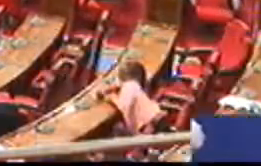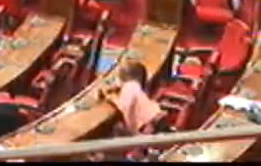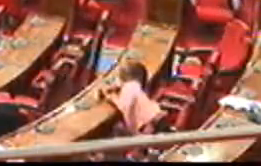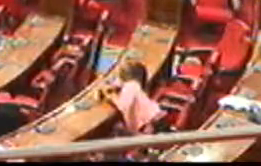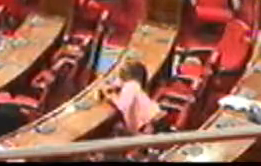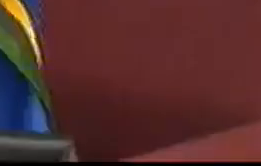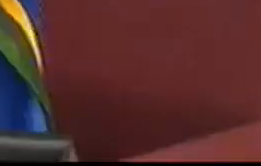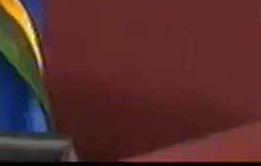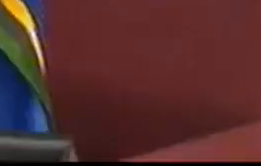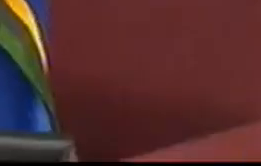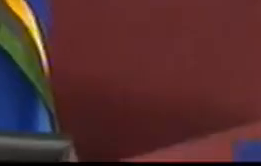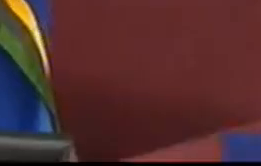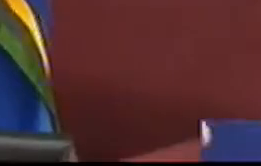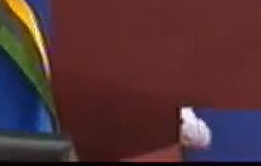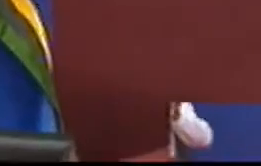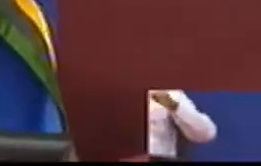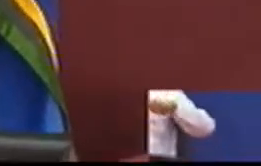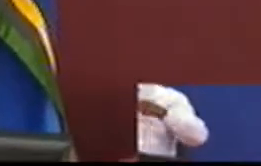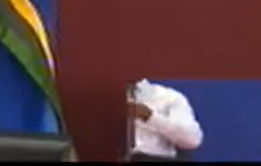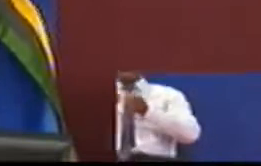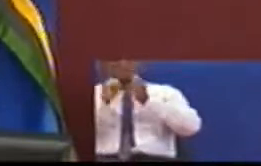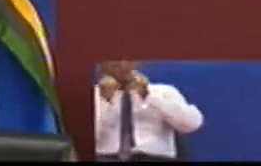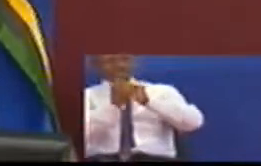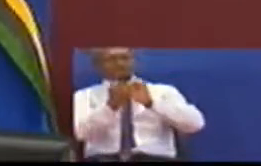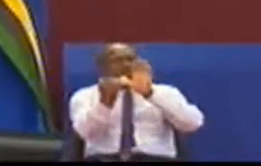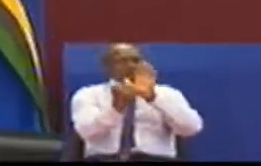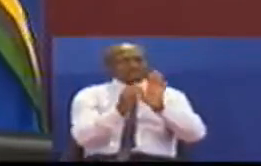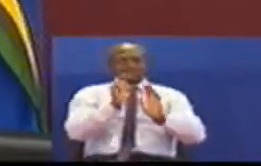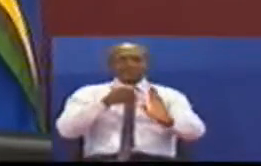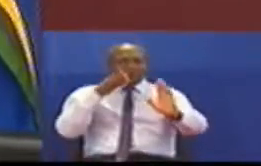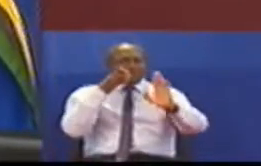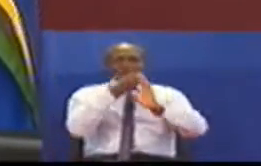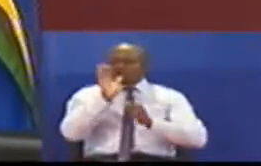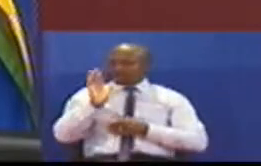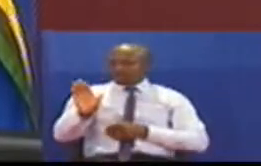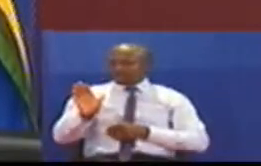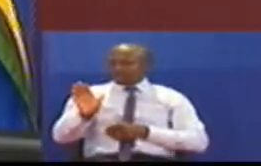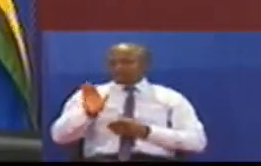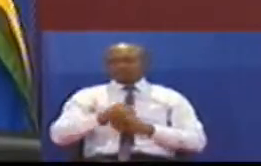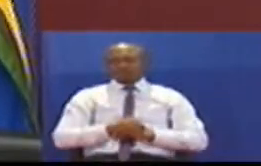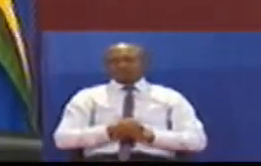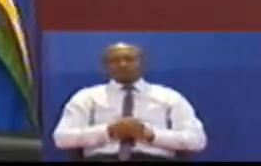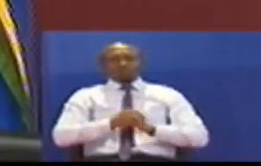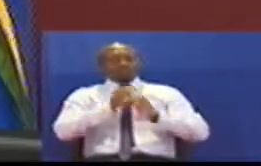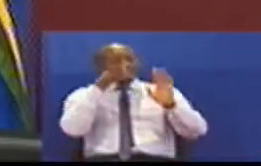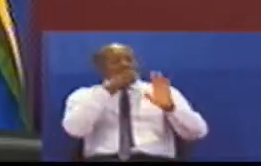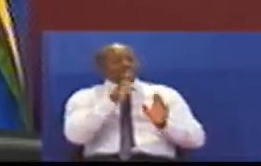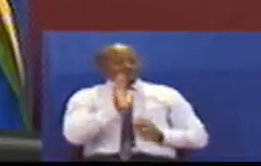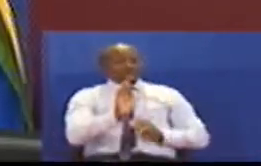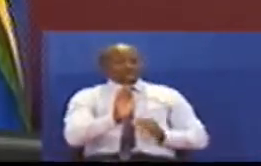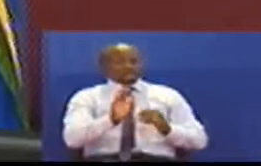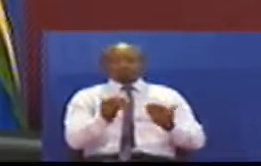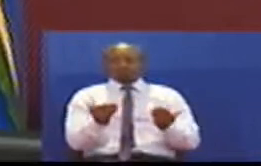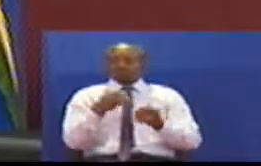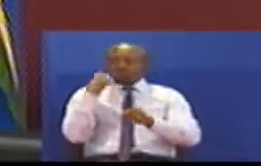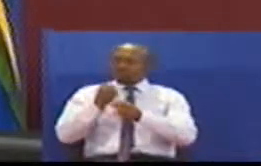tukaweka hivi ilivyo leo. Lakini kila marekebisho ya sheria huwa yana madhumuni na sababu. Madhumuni na sababu ya bunge hili